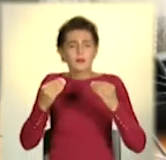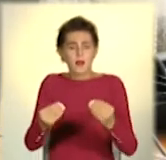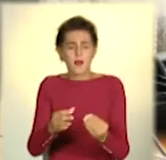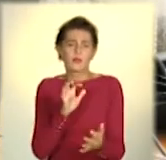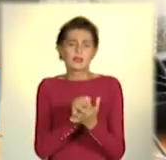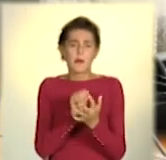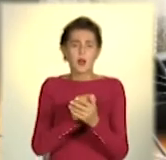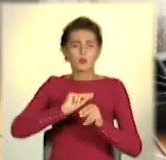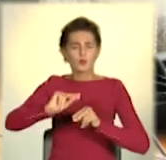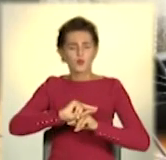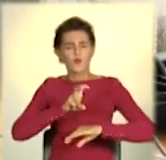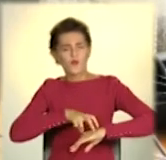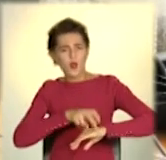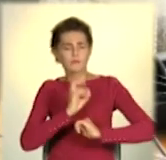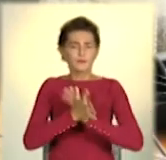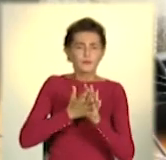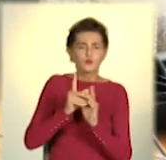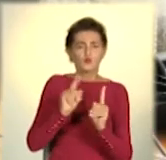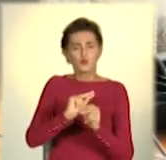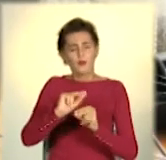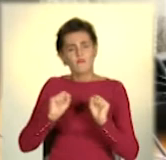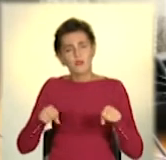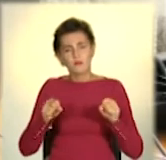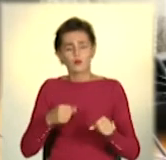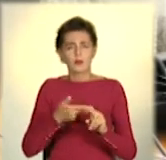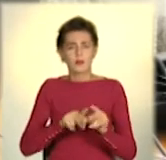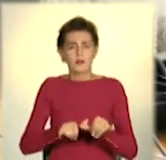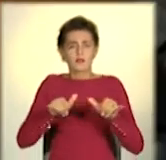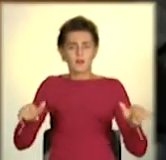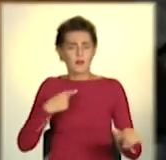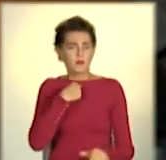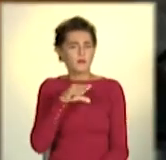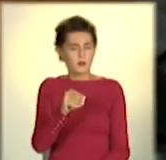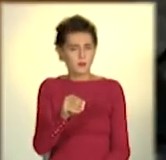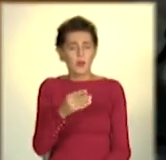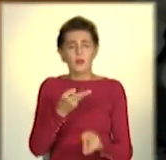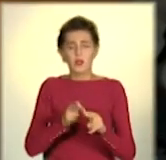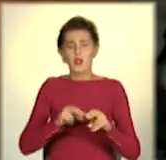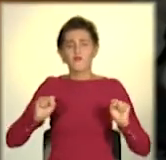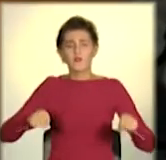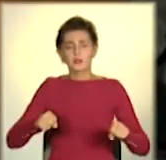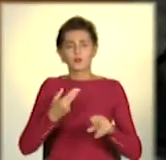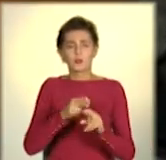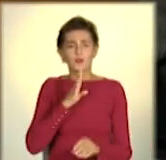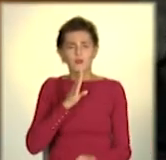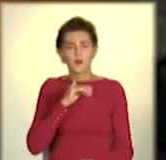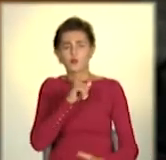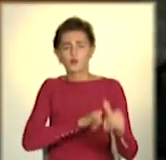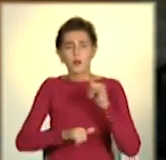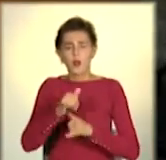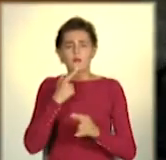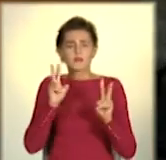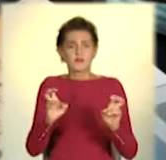сурдопедагогами, з логопедами, ребенок розвиває свою річ. За таку можливість Наталя вхопилася немов